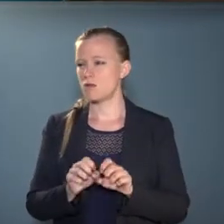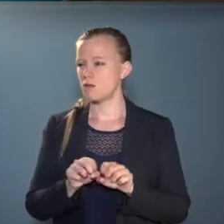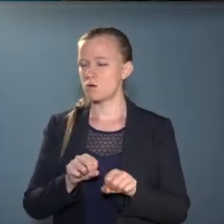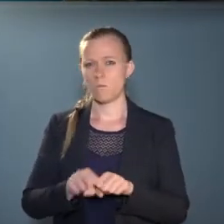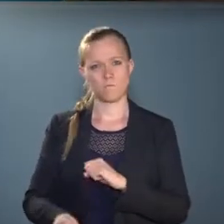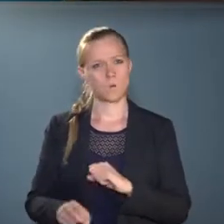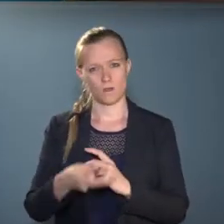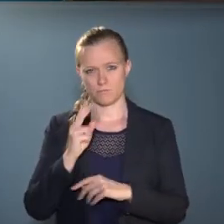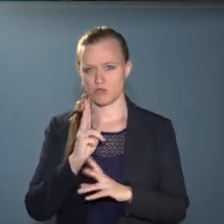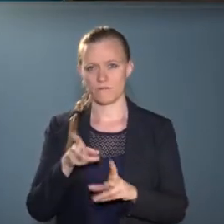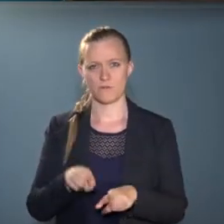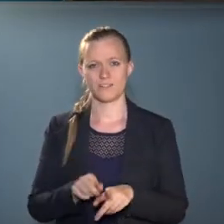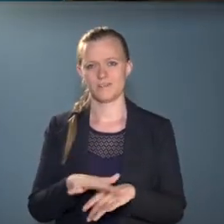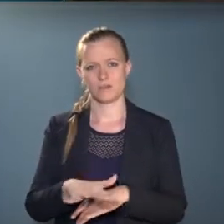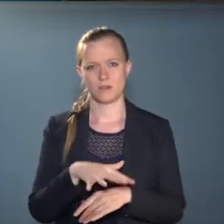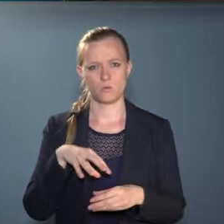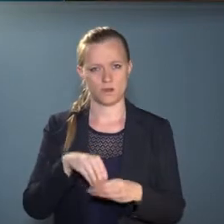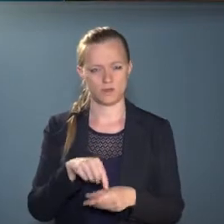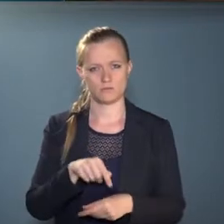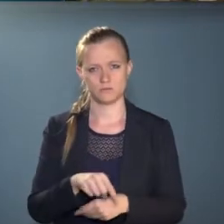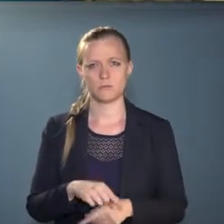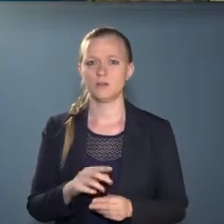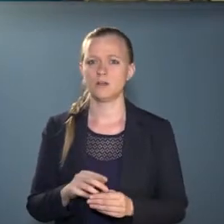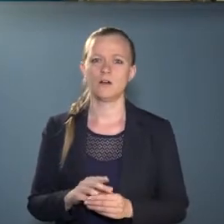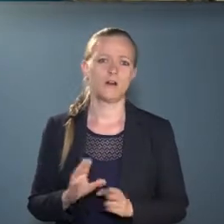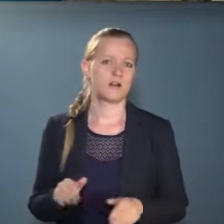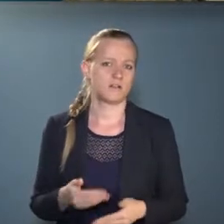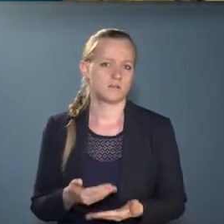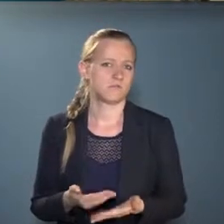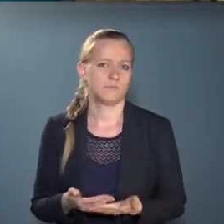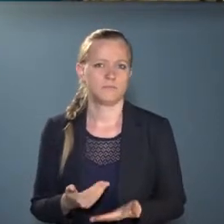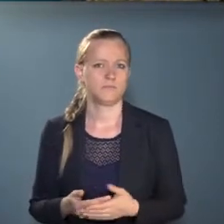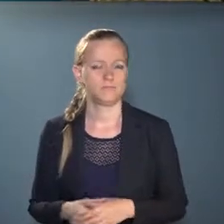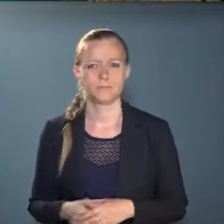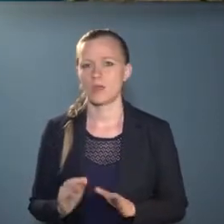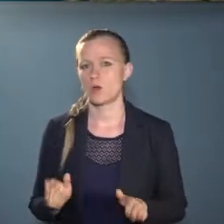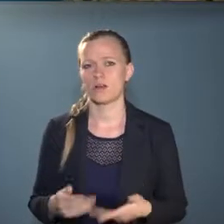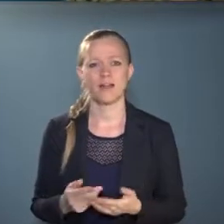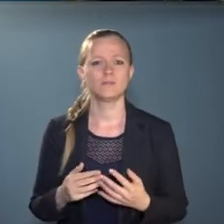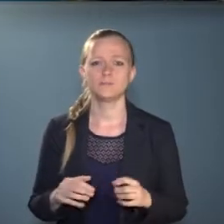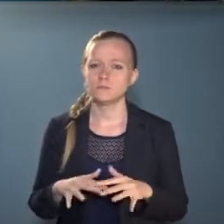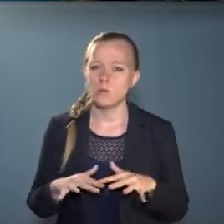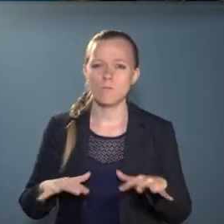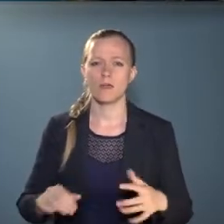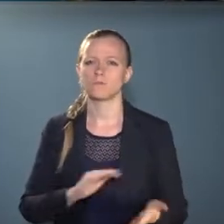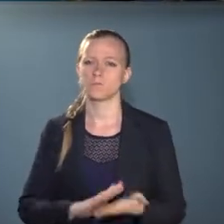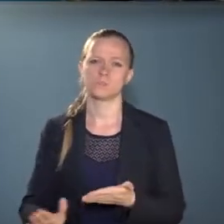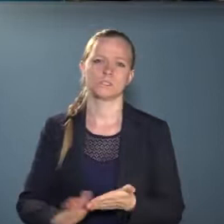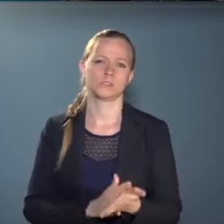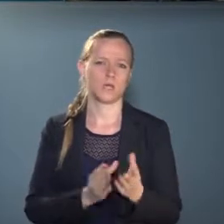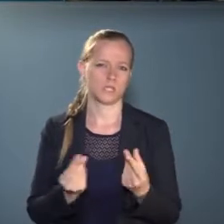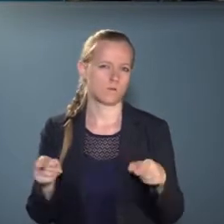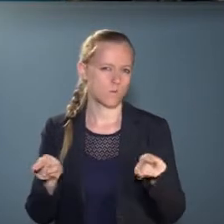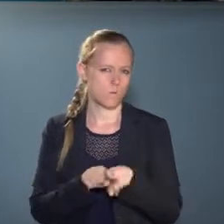képességgel rendelkezik ezen a területen, amely fölér adott esetben akár a tömegpusztító eszközöknek